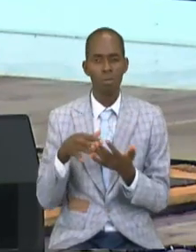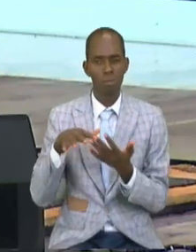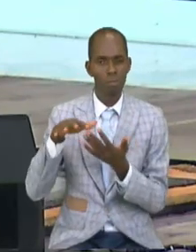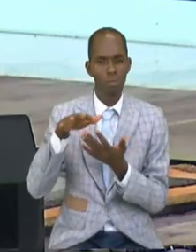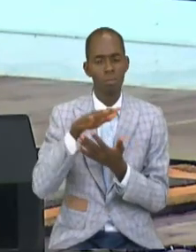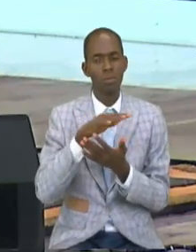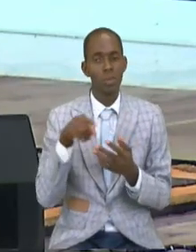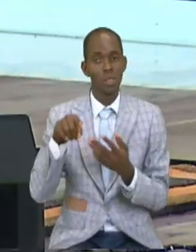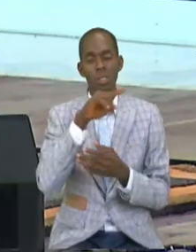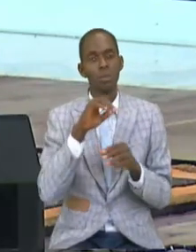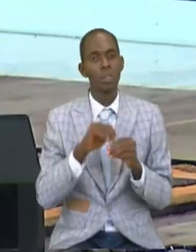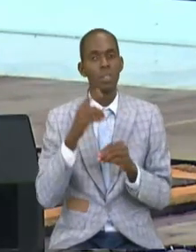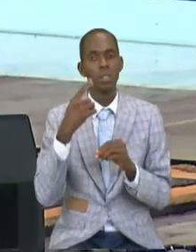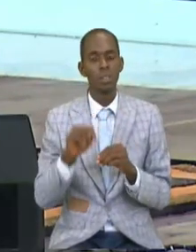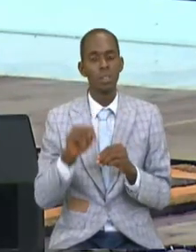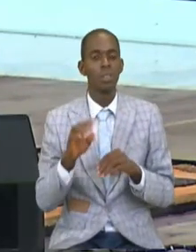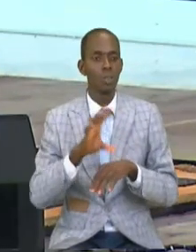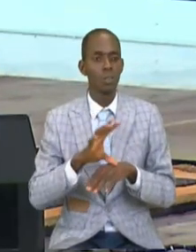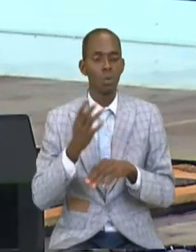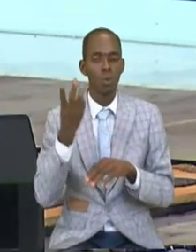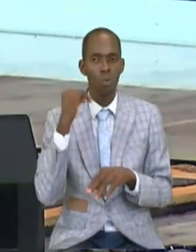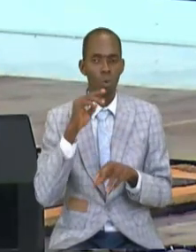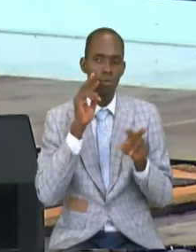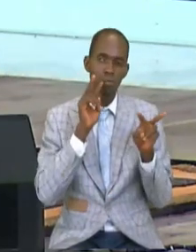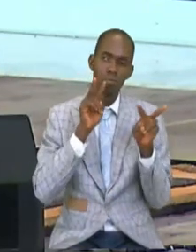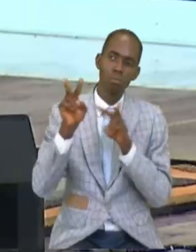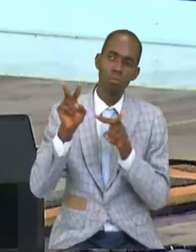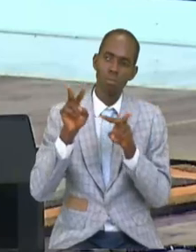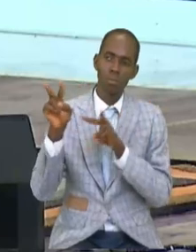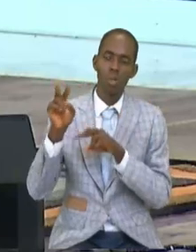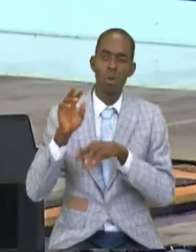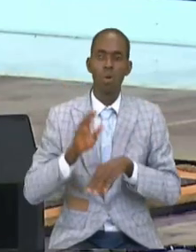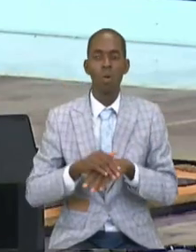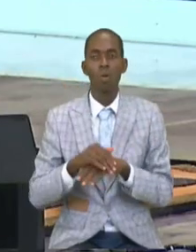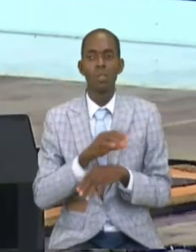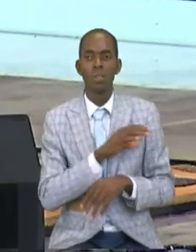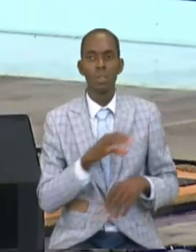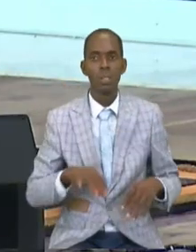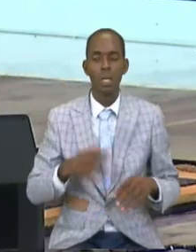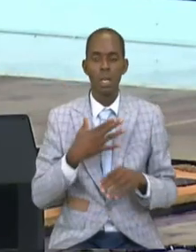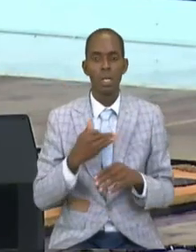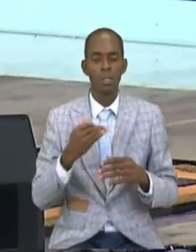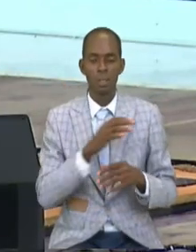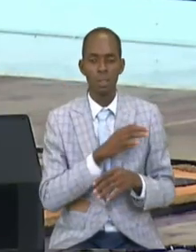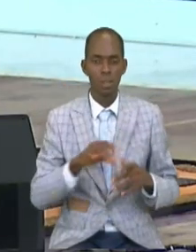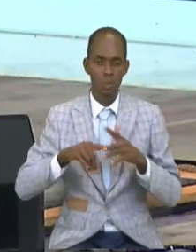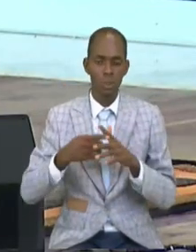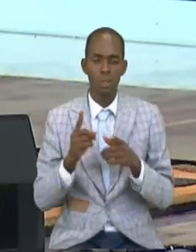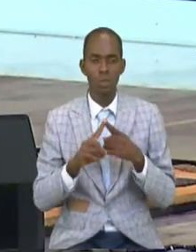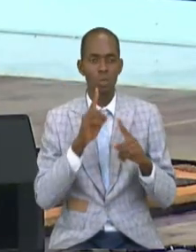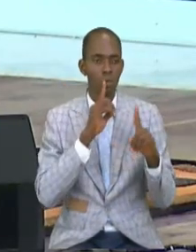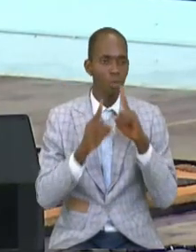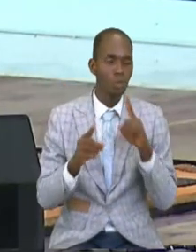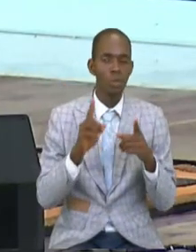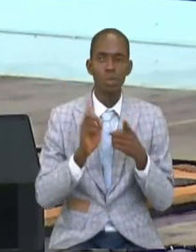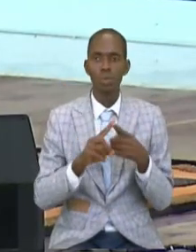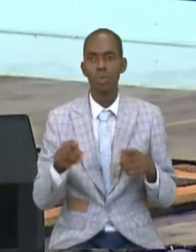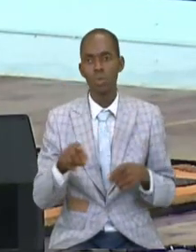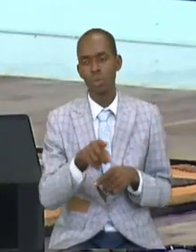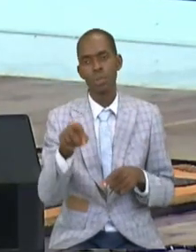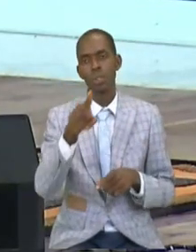Tous ceux qui se trouvaient dans la synagogue avaient les regards fixés sur lui. Alors, il commença à leur